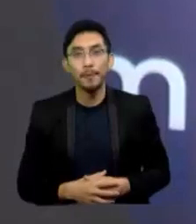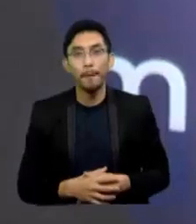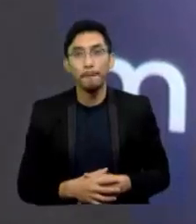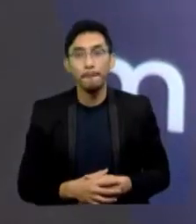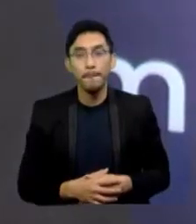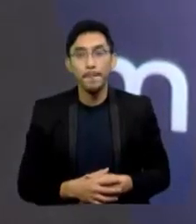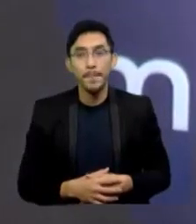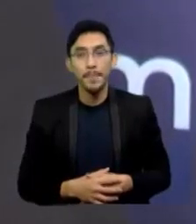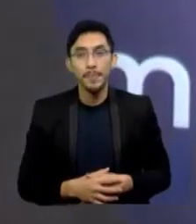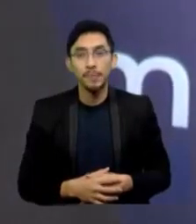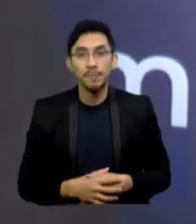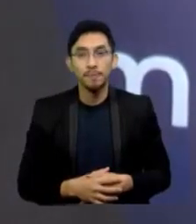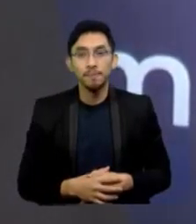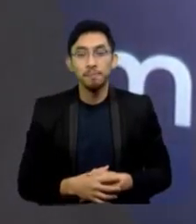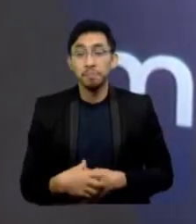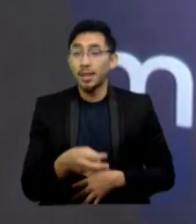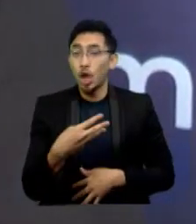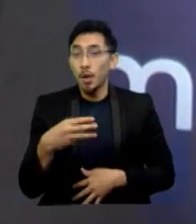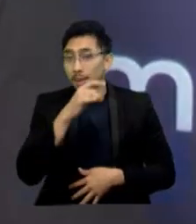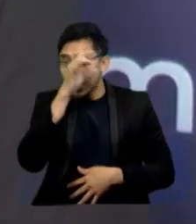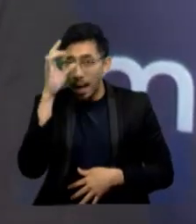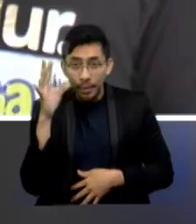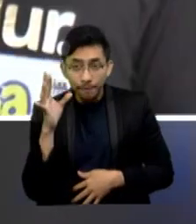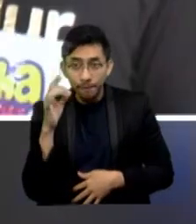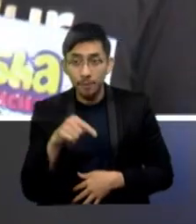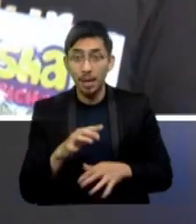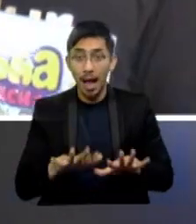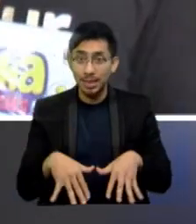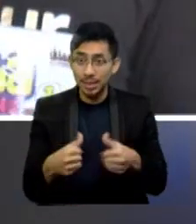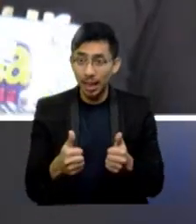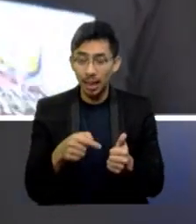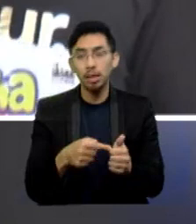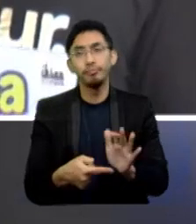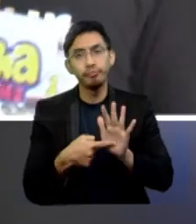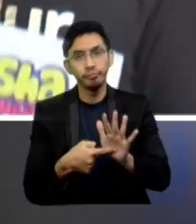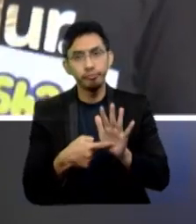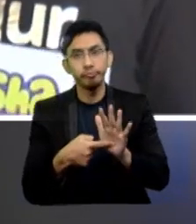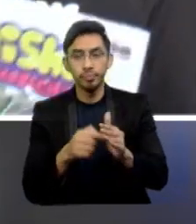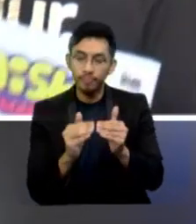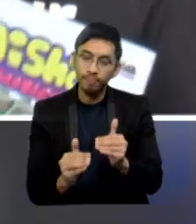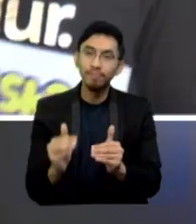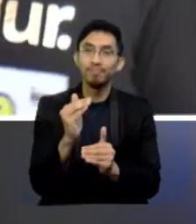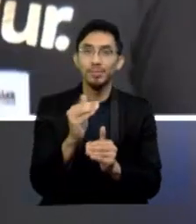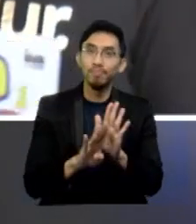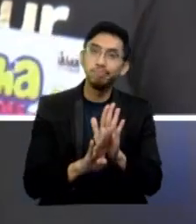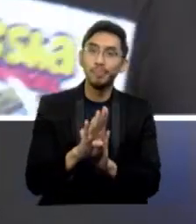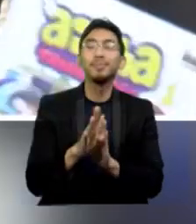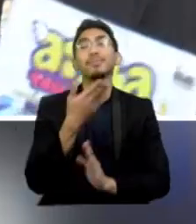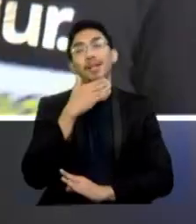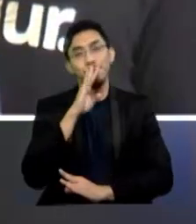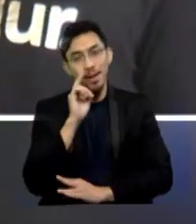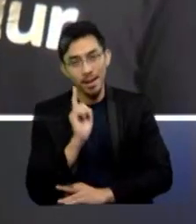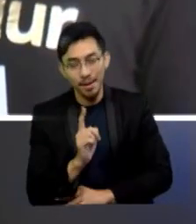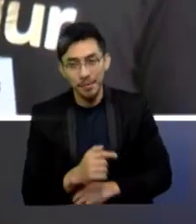Kondisi ekonomi kreatif dan pariwisata sendiri sekarang menunjukkan hasil yang alhamdulillah baik. Kita akan menciptakan